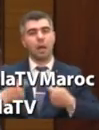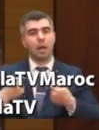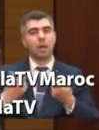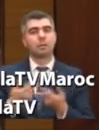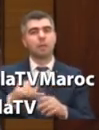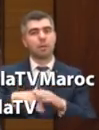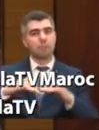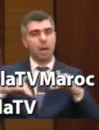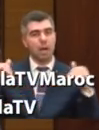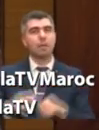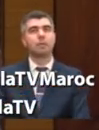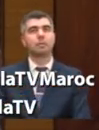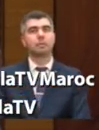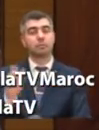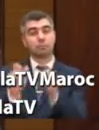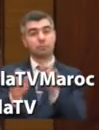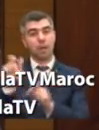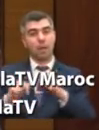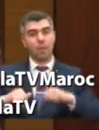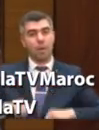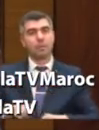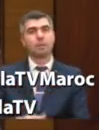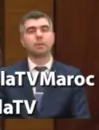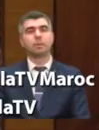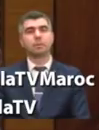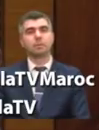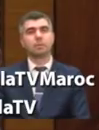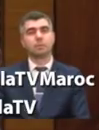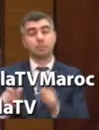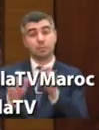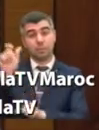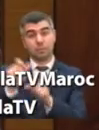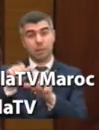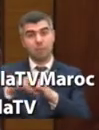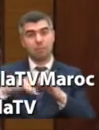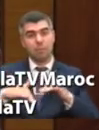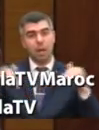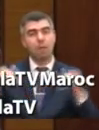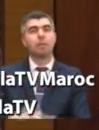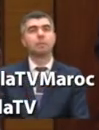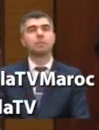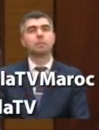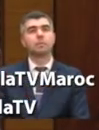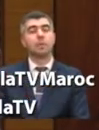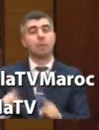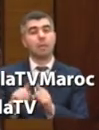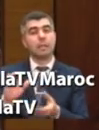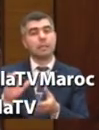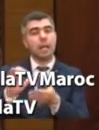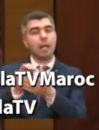المحترم، السيدين الوزيرين المحترمين، السيدات والسادة النواب المحترمون، تضامنا مع